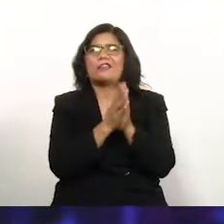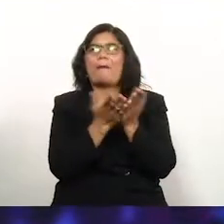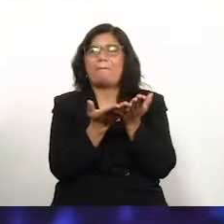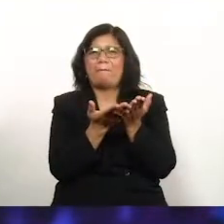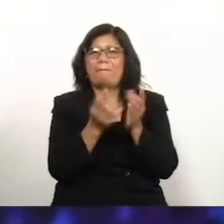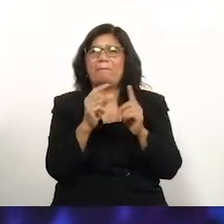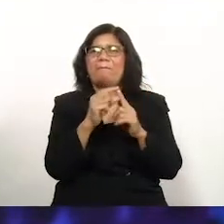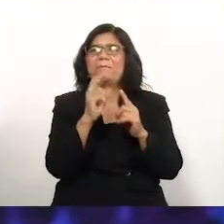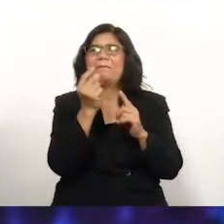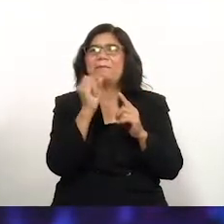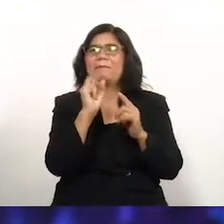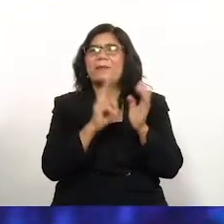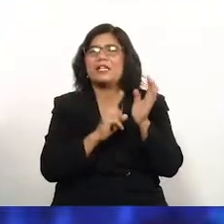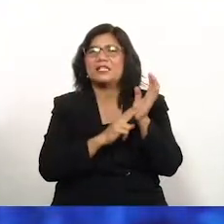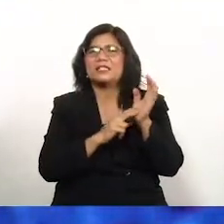Hai bayangkan